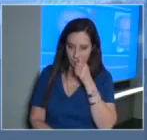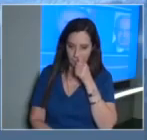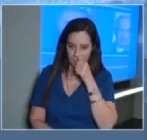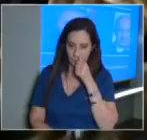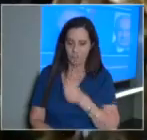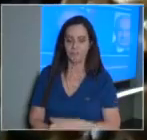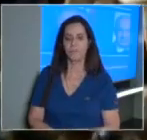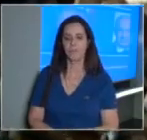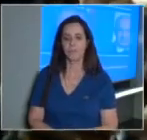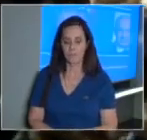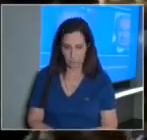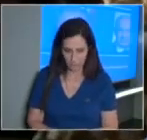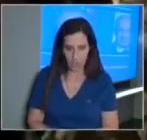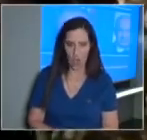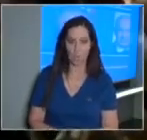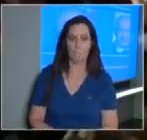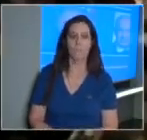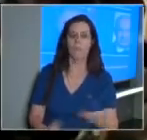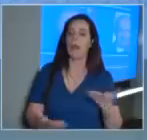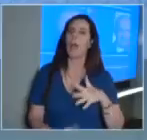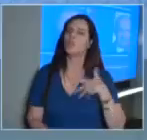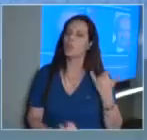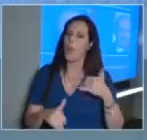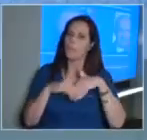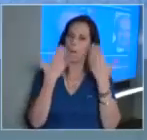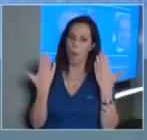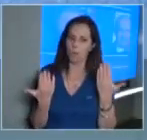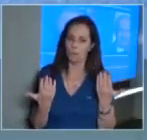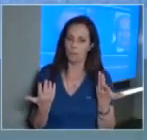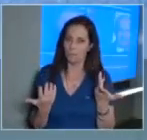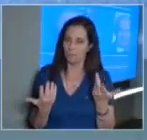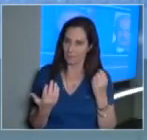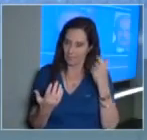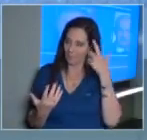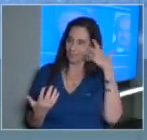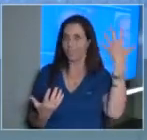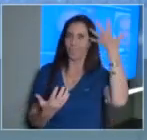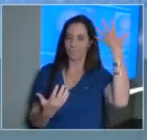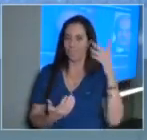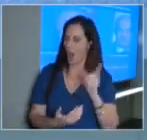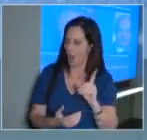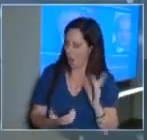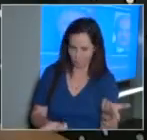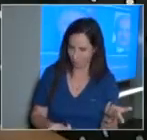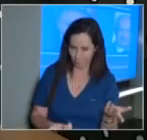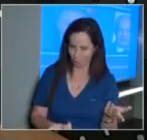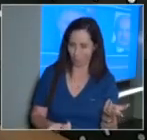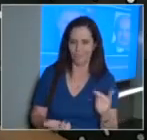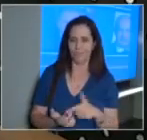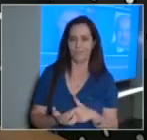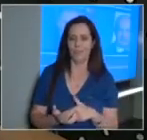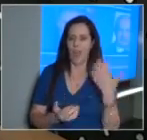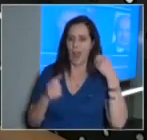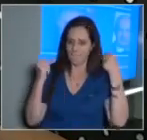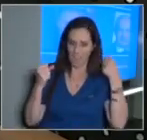שלח. שלום, שלום. אז איך התחושה בבוקר שאחרי, אין גובר? לא, לגמרי לא.